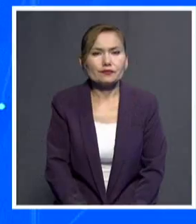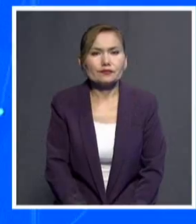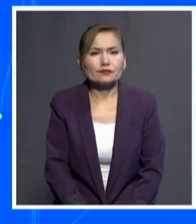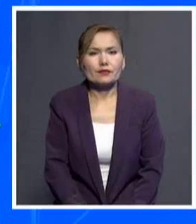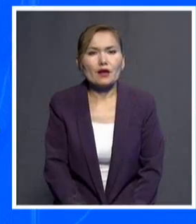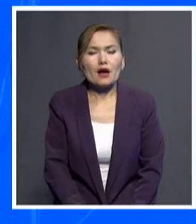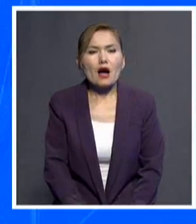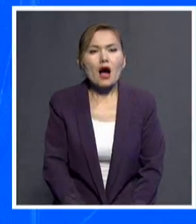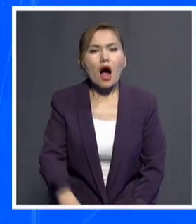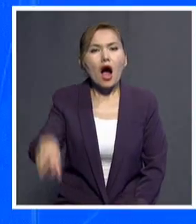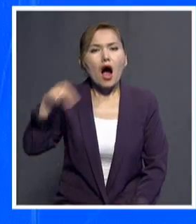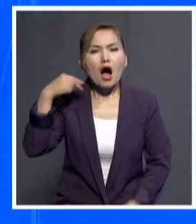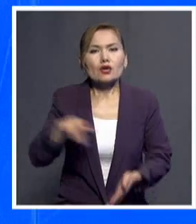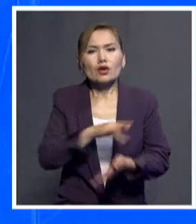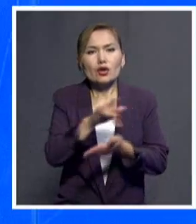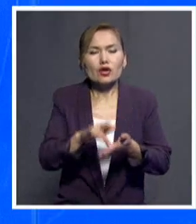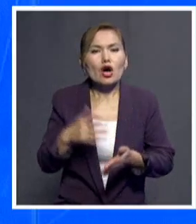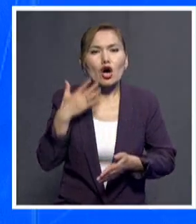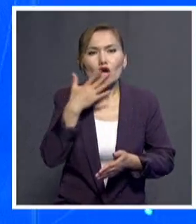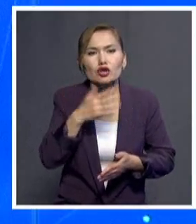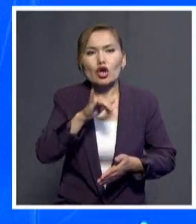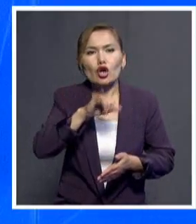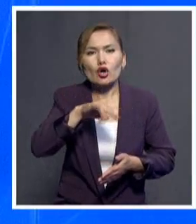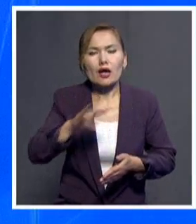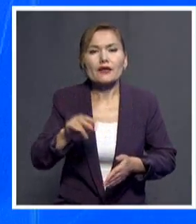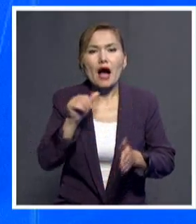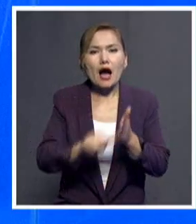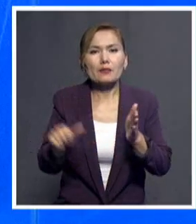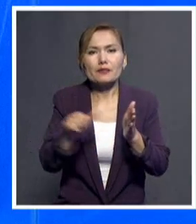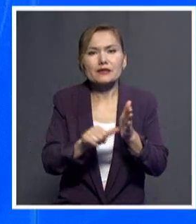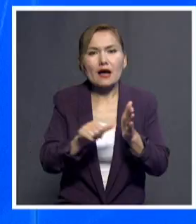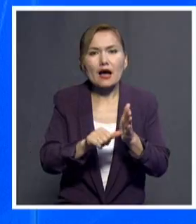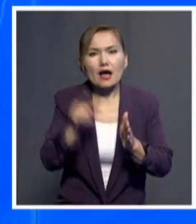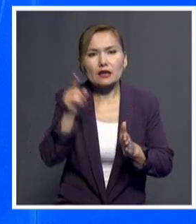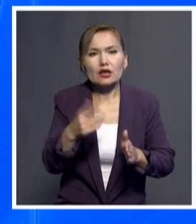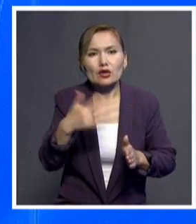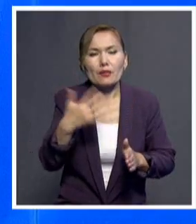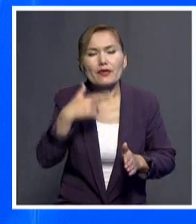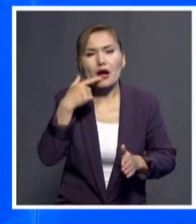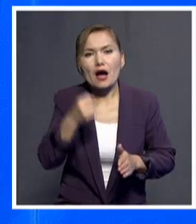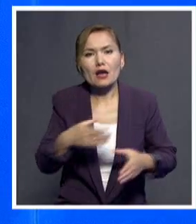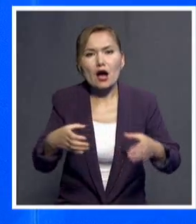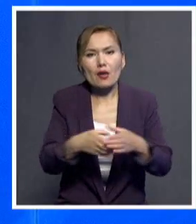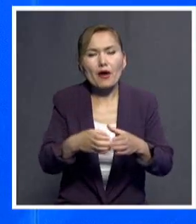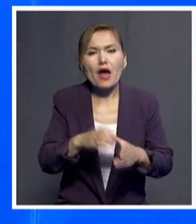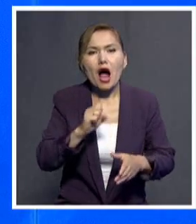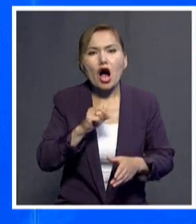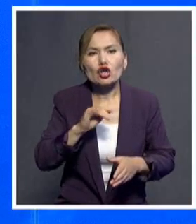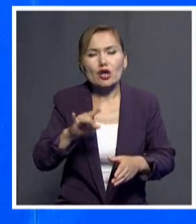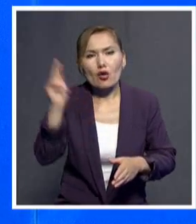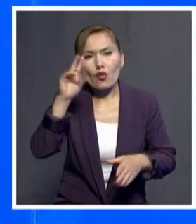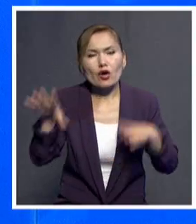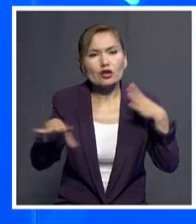Күрең берет егерлер анықталды. Ақтөбеде ұлттық ұланның 66-55 әскери бөлімде қарасты Ақжар оқу жаттығы орталығында сайысқа